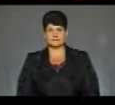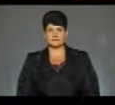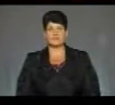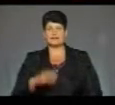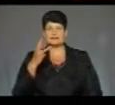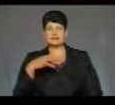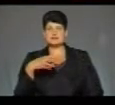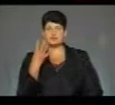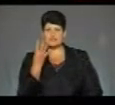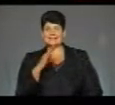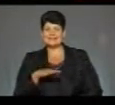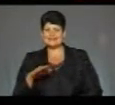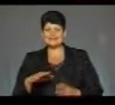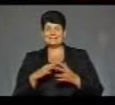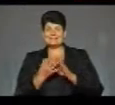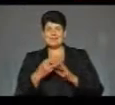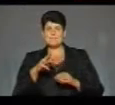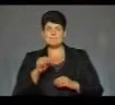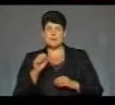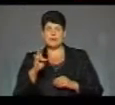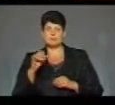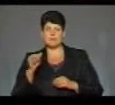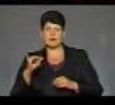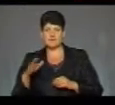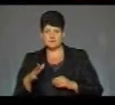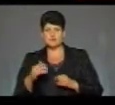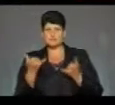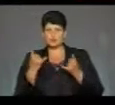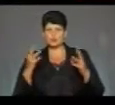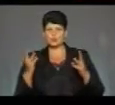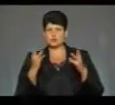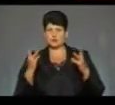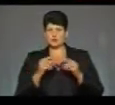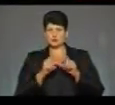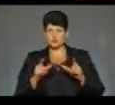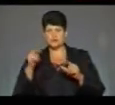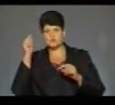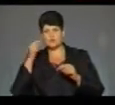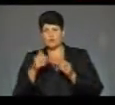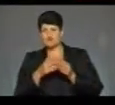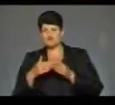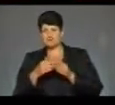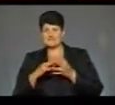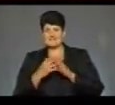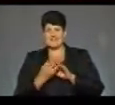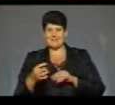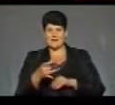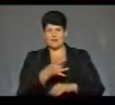Чотири дитини з села Манаїв Зборівського району, де сьогодні горіла школа, навчатимуться в сусідніх селах району.